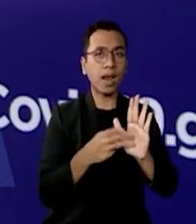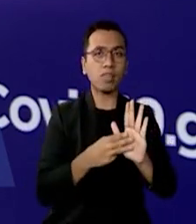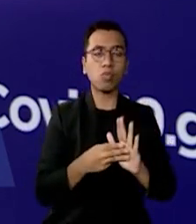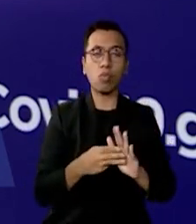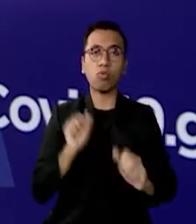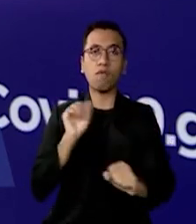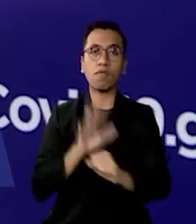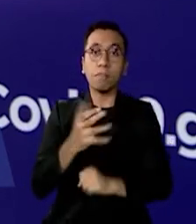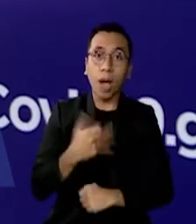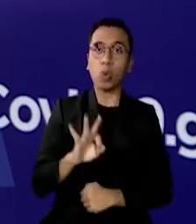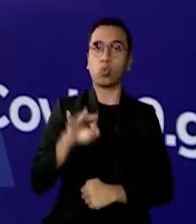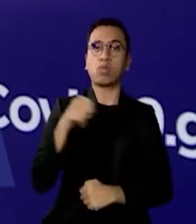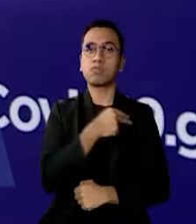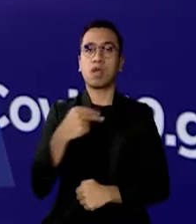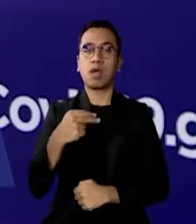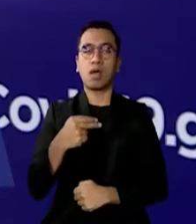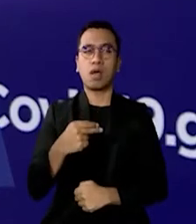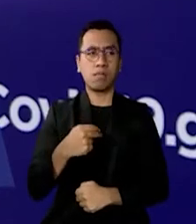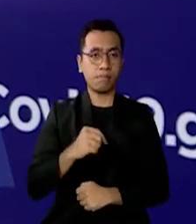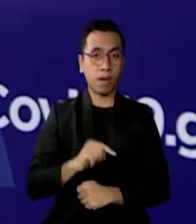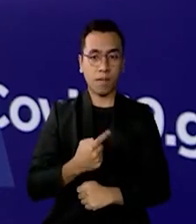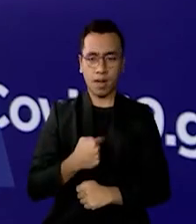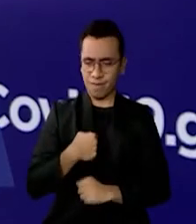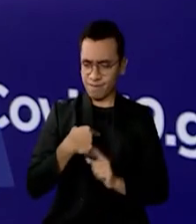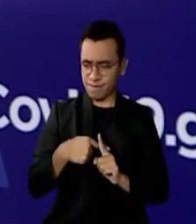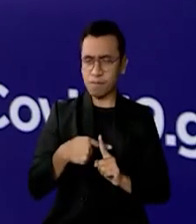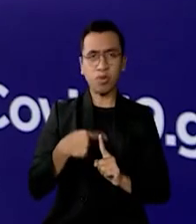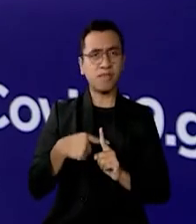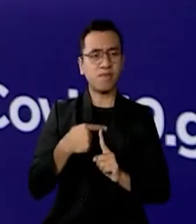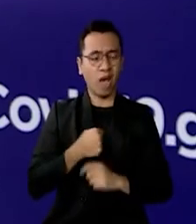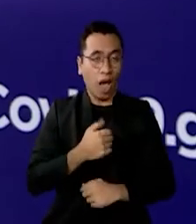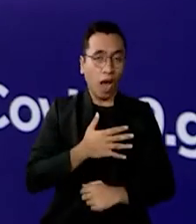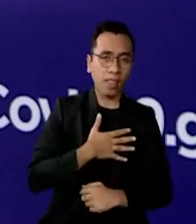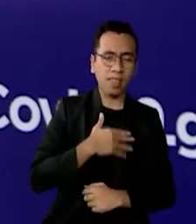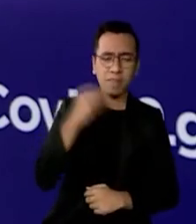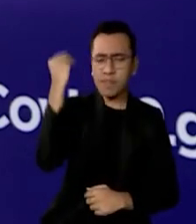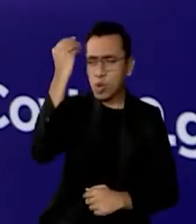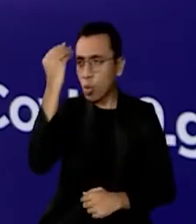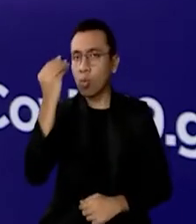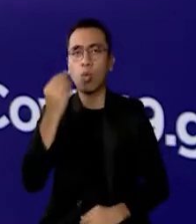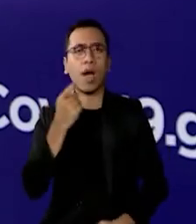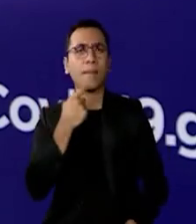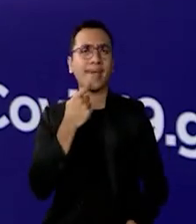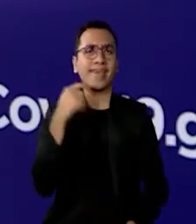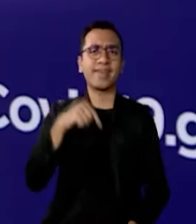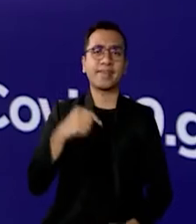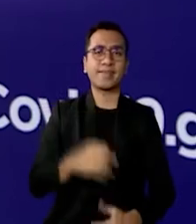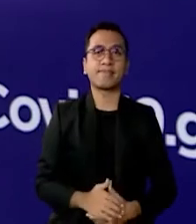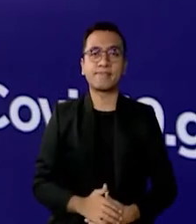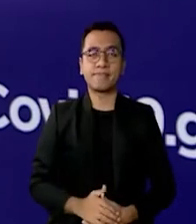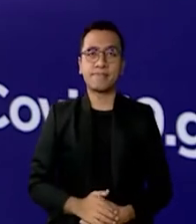kaget dan sangat bingung gitu loh mau ngapain harus gimana dan lain seperti dan seperti apa